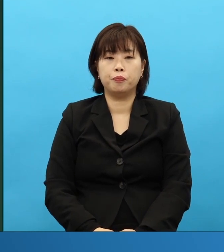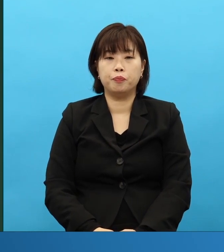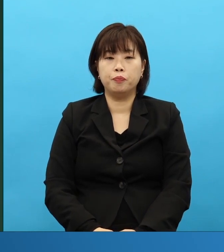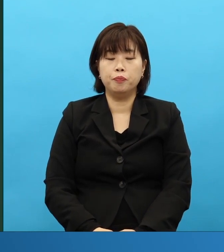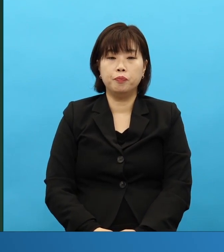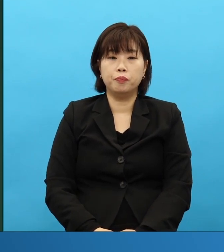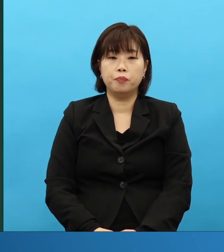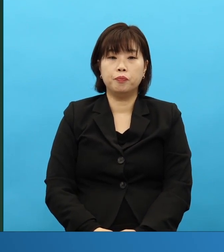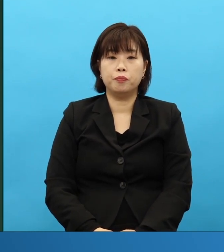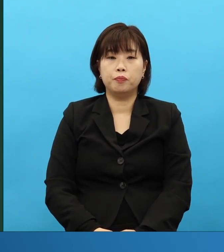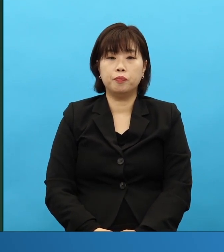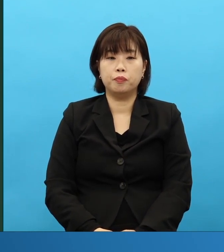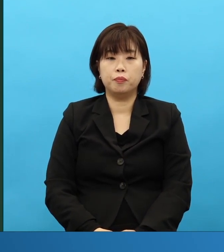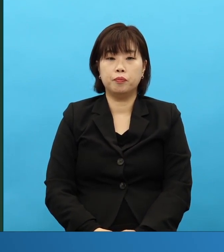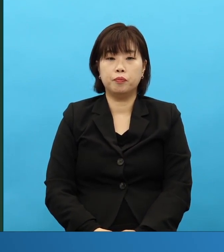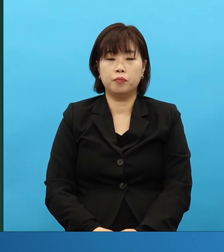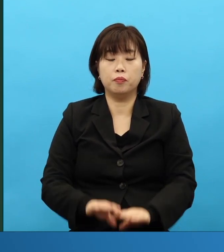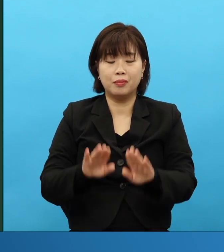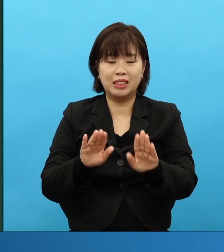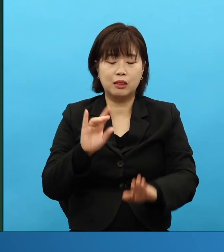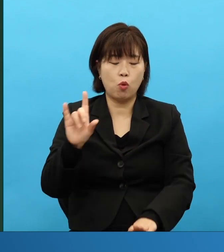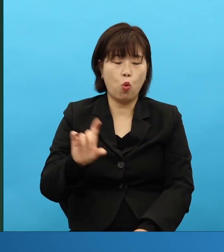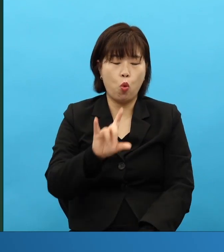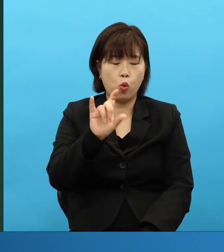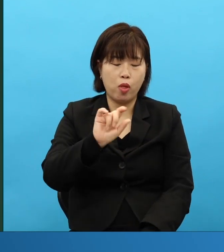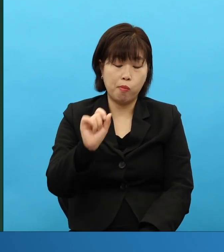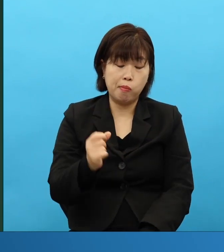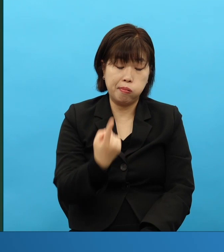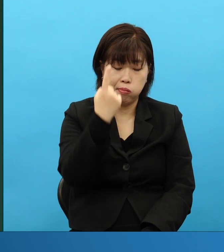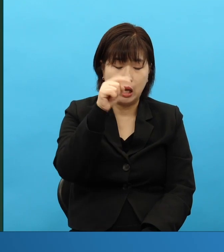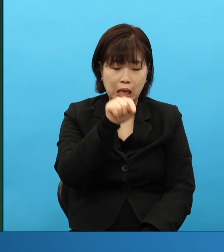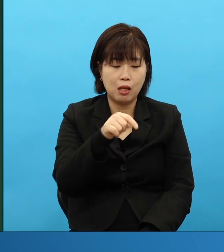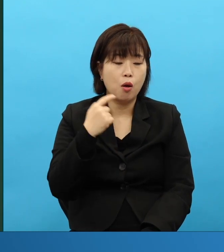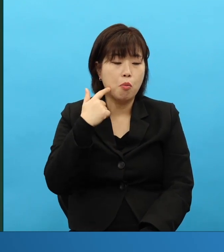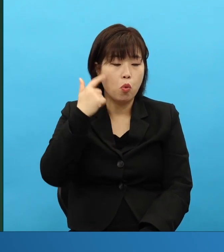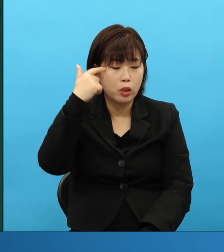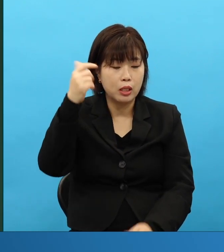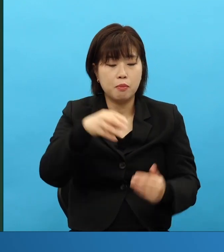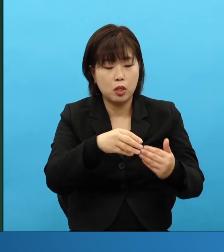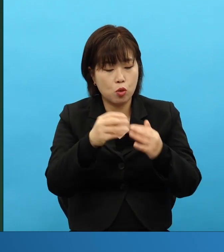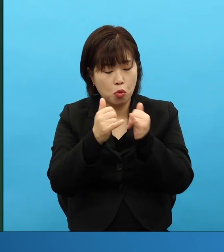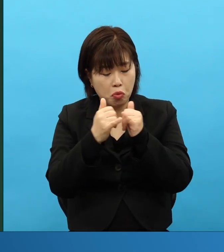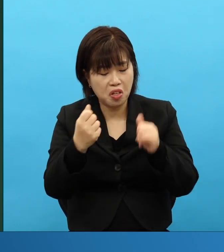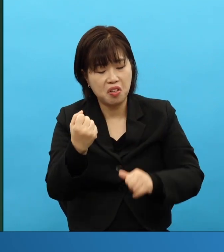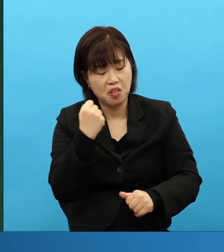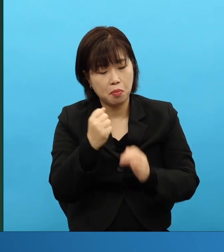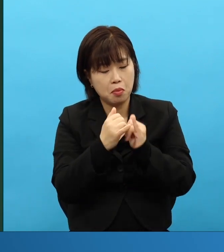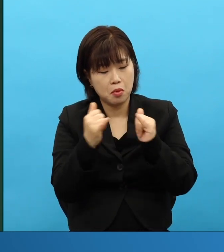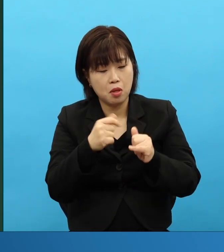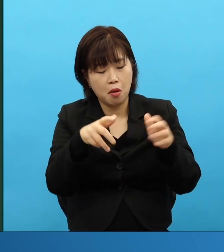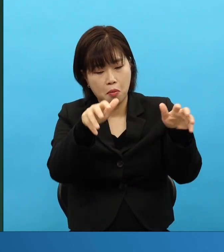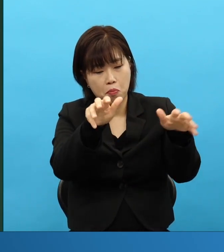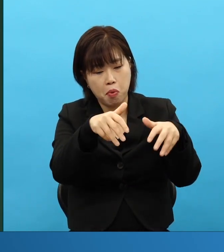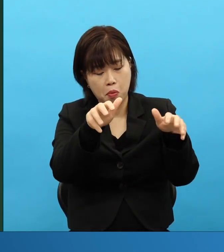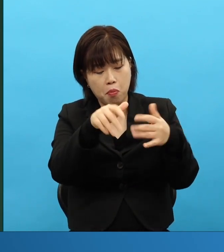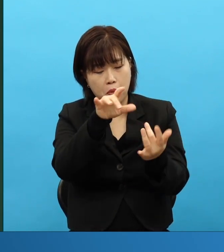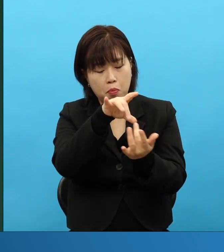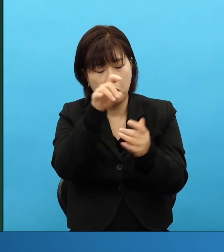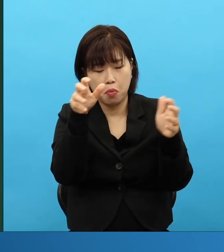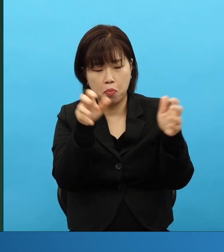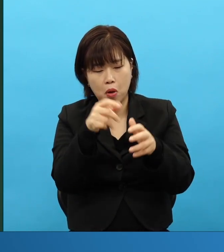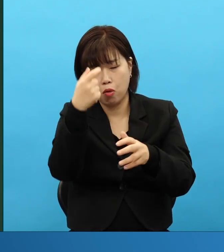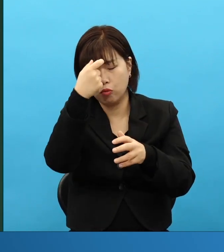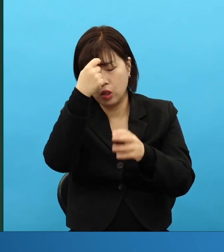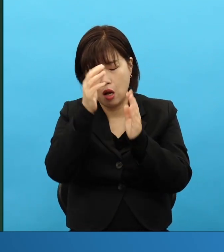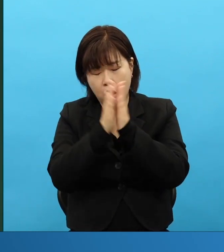코로나 때부터 지금 업무를 조금 밀어놨거든요. That right now we've kind of postponed it because of the pandemic. 좀 기도하는 사람은 감 잡고 있어야 됩니다. 237,